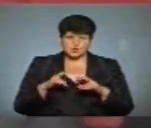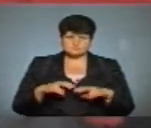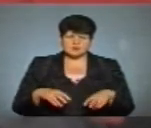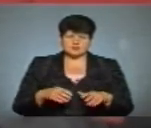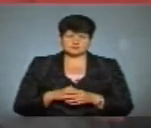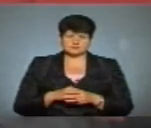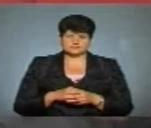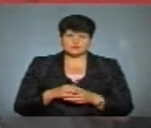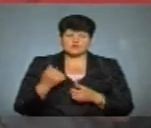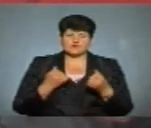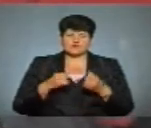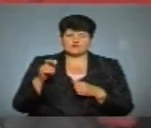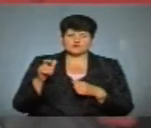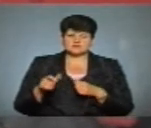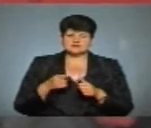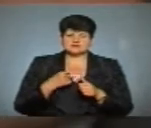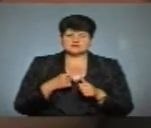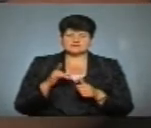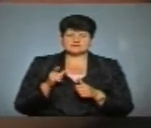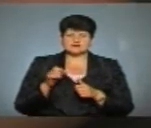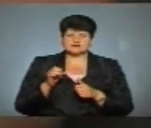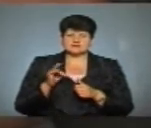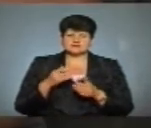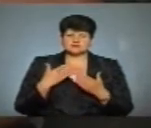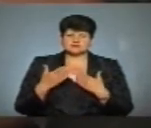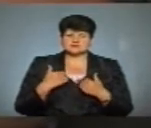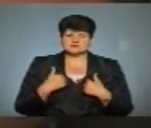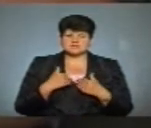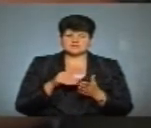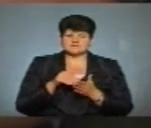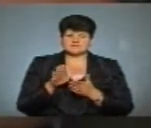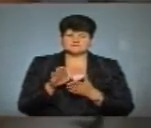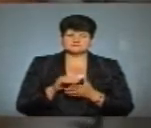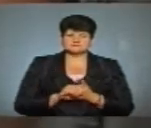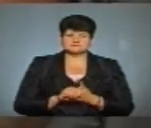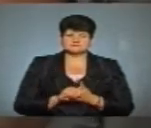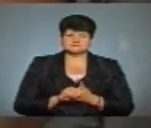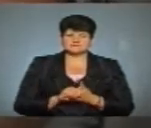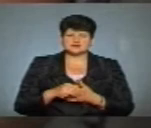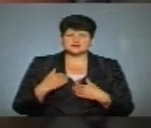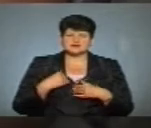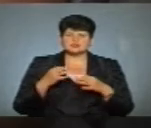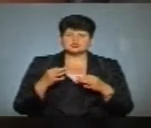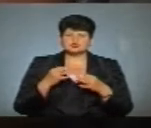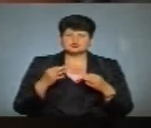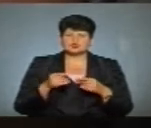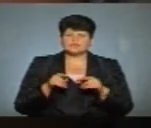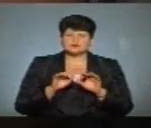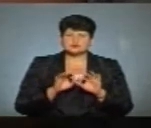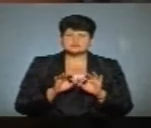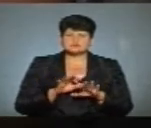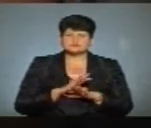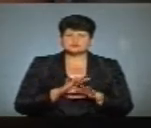розбираємось. Водій автівки, який назвався Євгеном, спілкуватися з нами відмовився. Я нічого не буду там вам